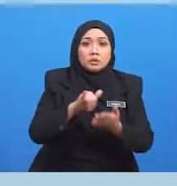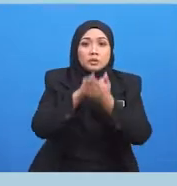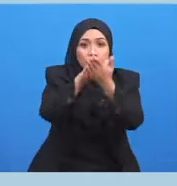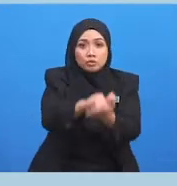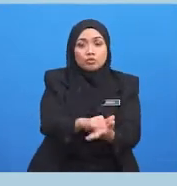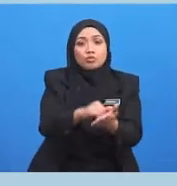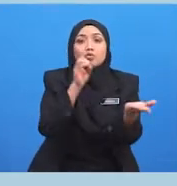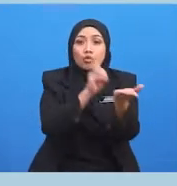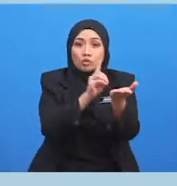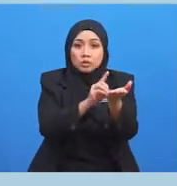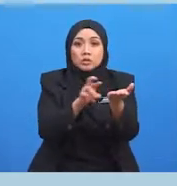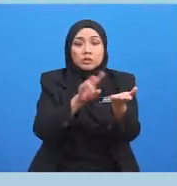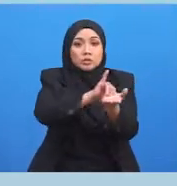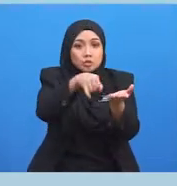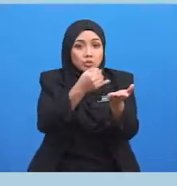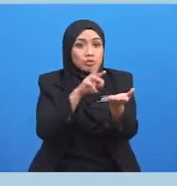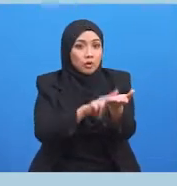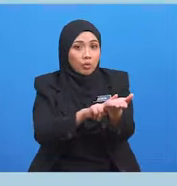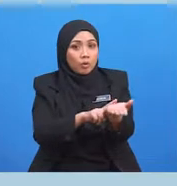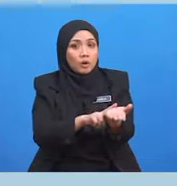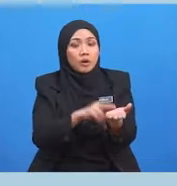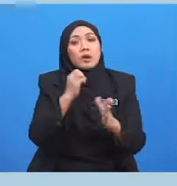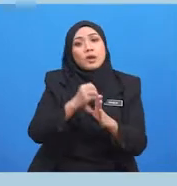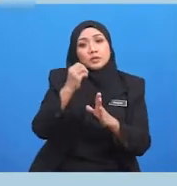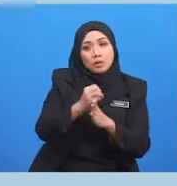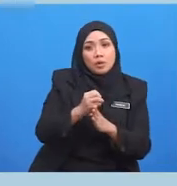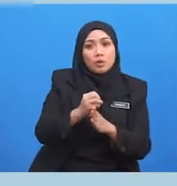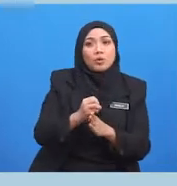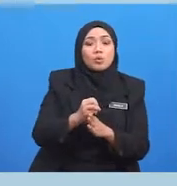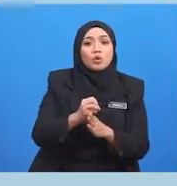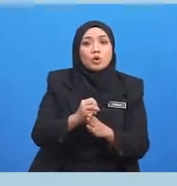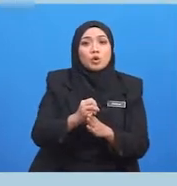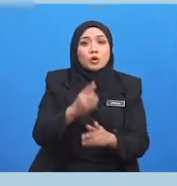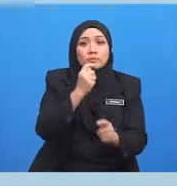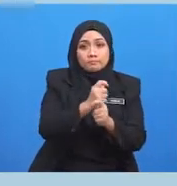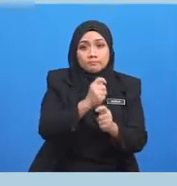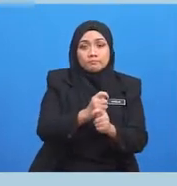doktor, jururawat atau kakitangan pusat kesihatan.